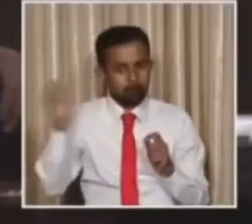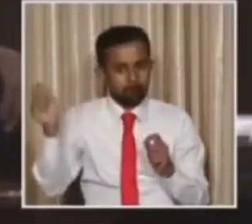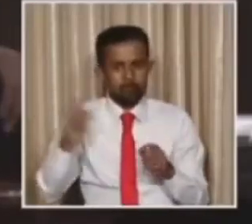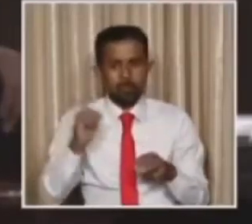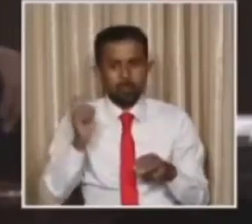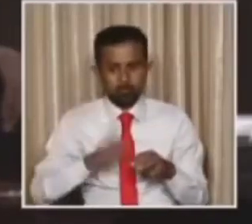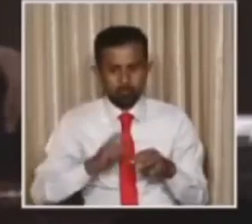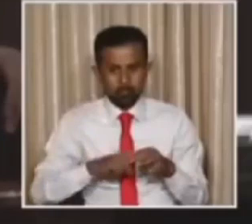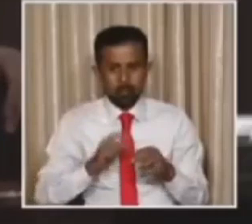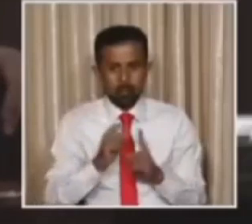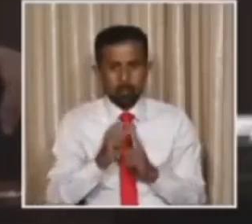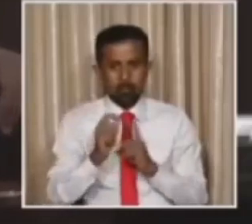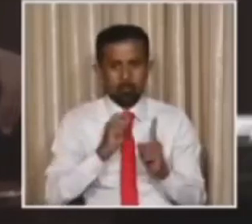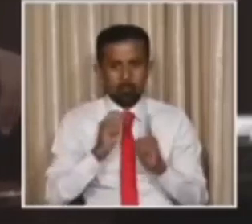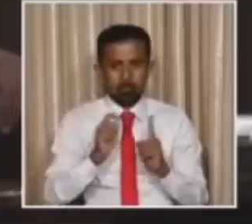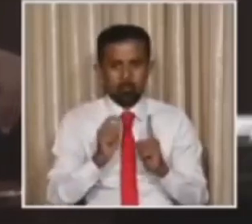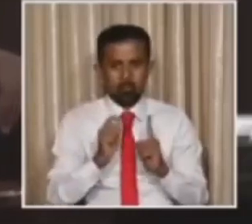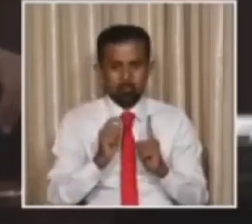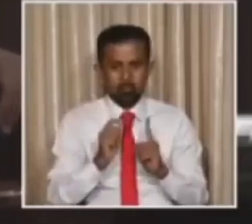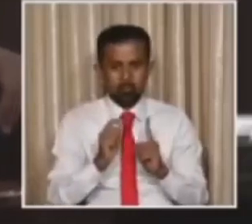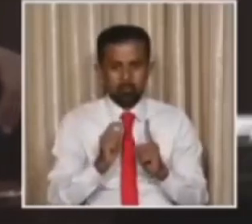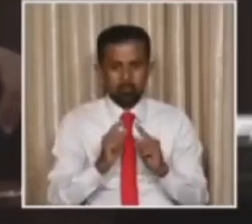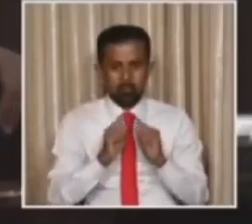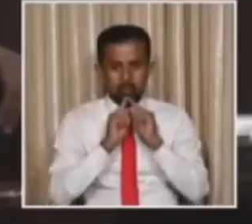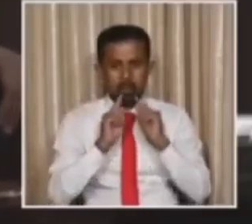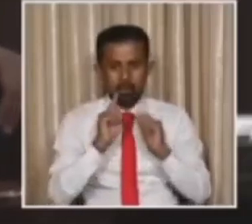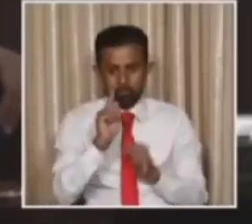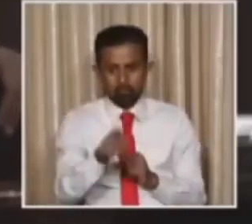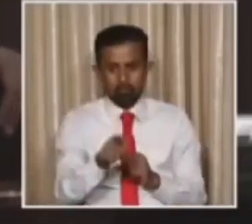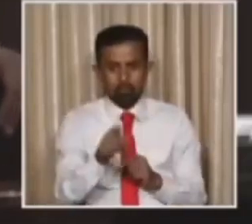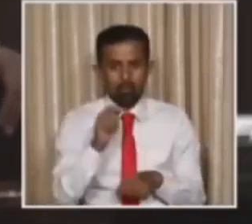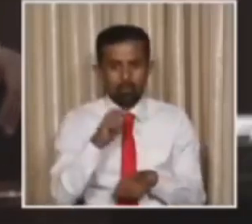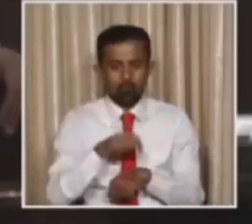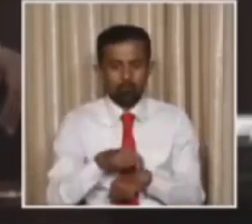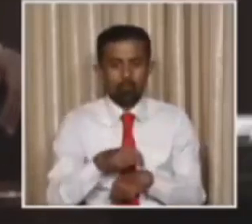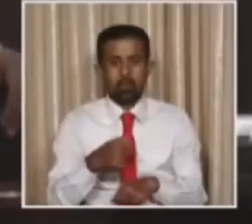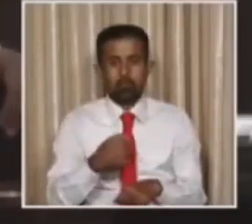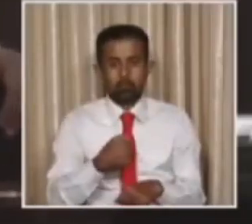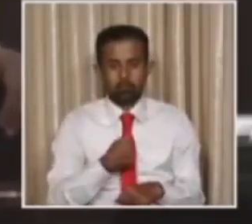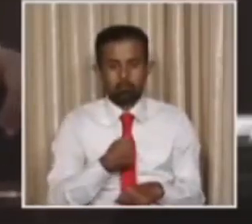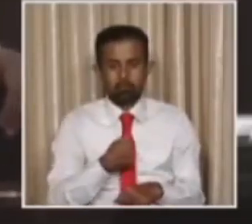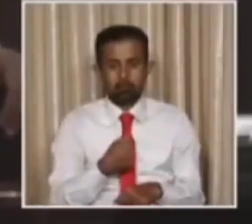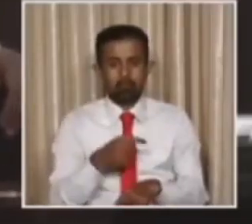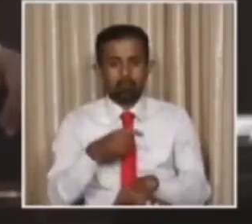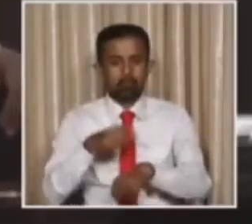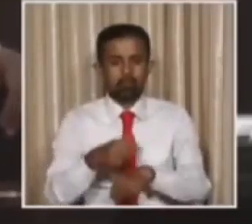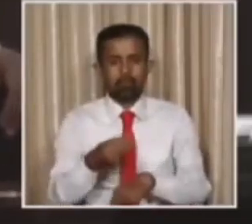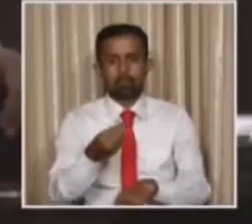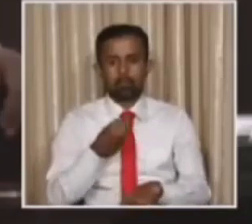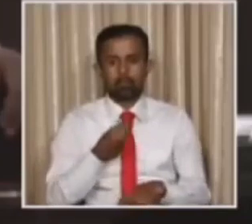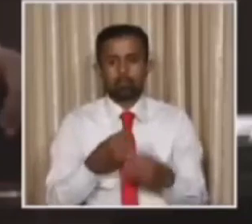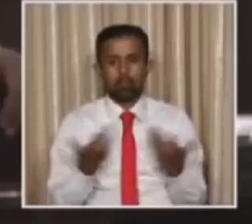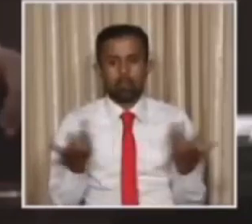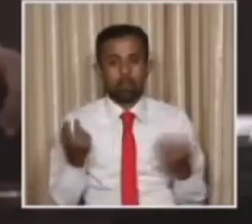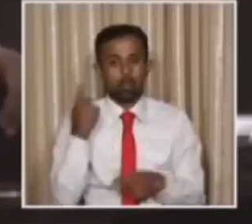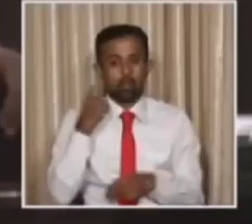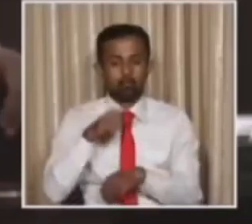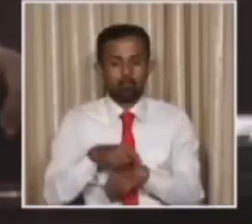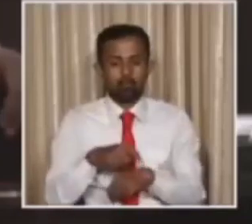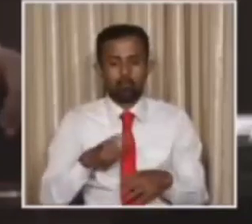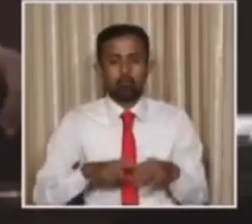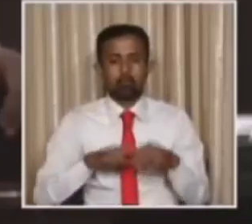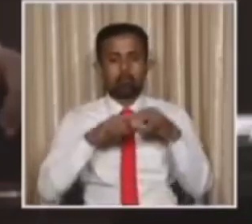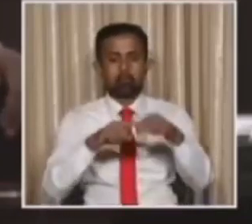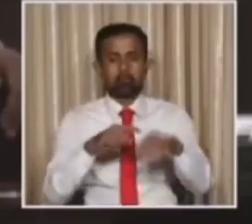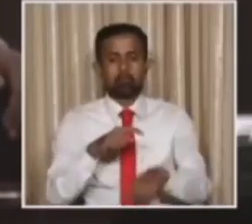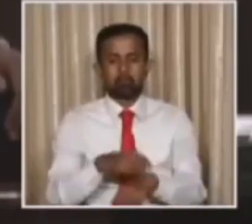Sapri அவர்கள் சாணக்கியனை பார்த்து ஒரு பிரிவினைவாதி என அழைத்திருந்ததனையும் அதே நேரம் மனுஷ நாணயக்கார் அவர்களும் சாணக்கியனை பார்த்து ஒரு இனவாதி என